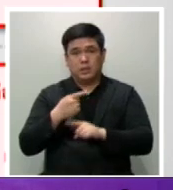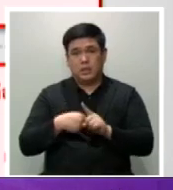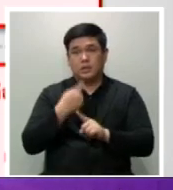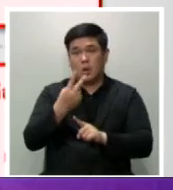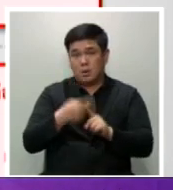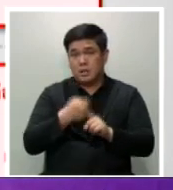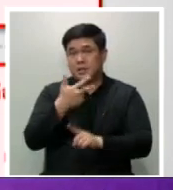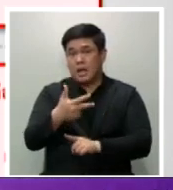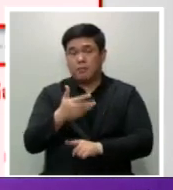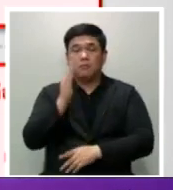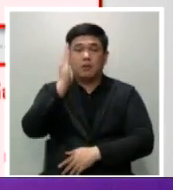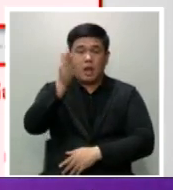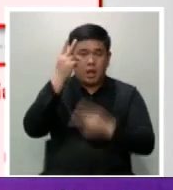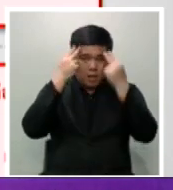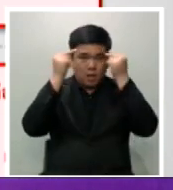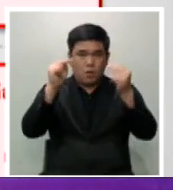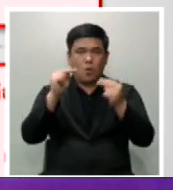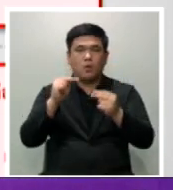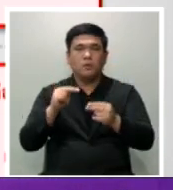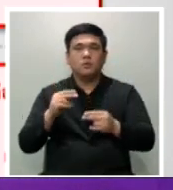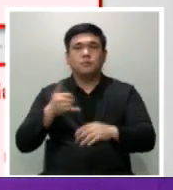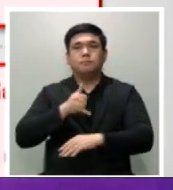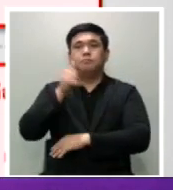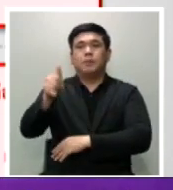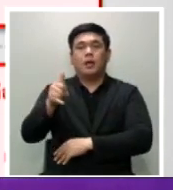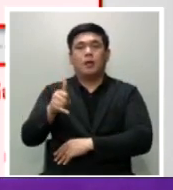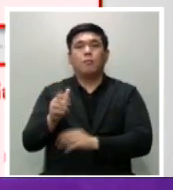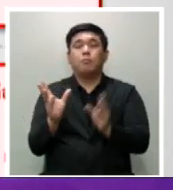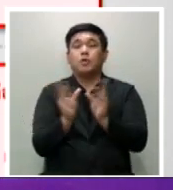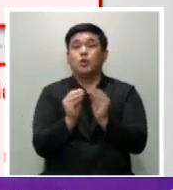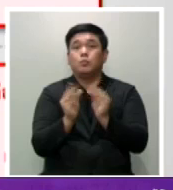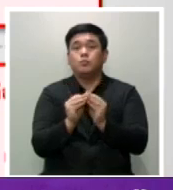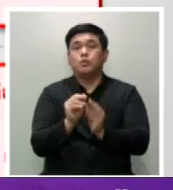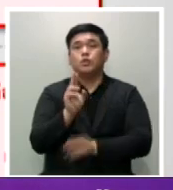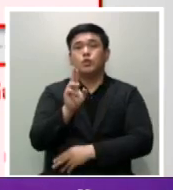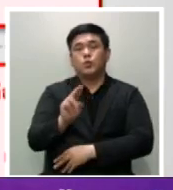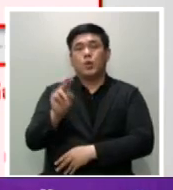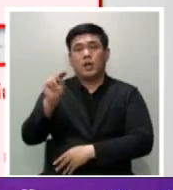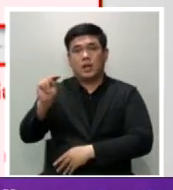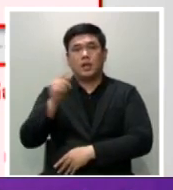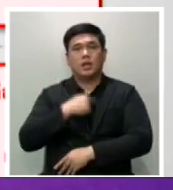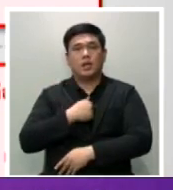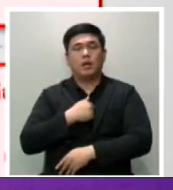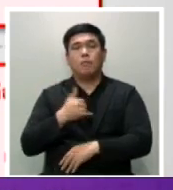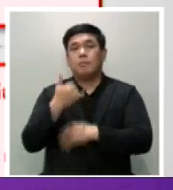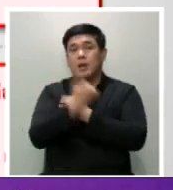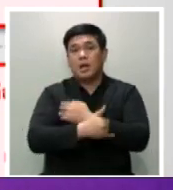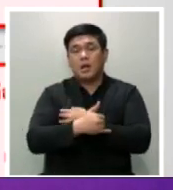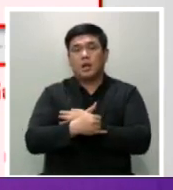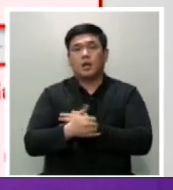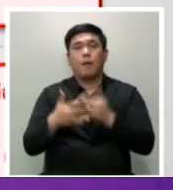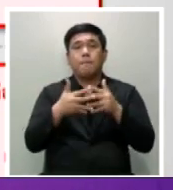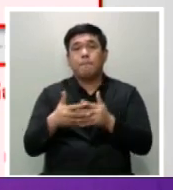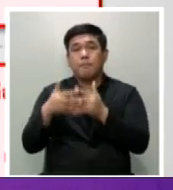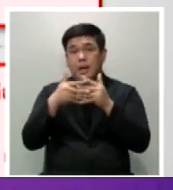จากนี้นายกรัฐมนตรีมีราชการจะต้องบินไปประชุมสหประชาชาติที่นิวยอร์กกลับมา